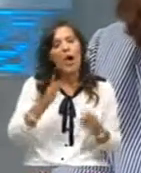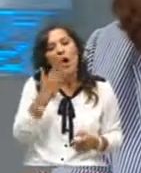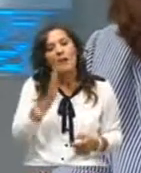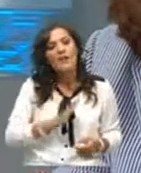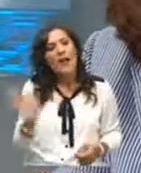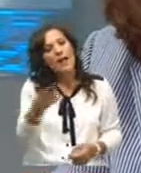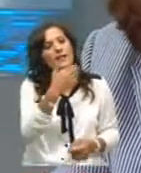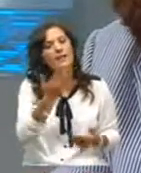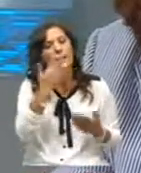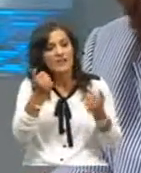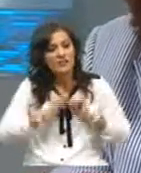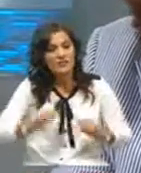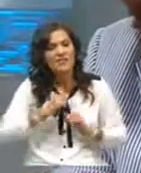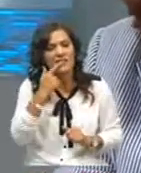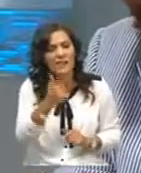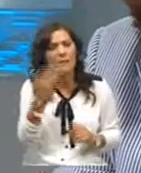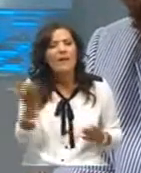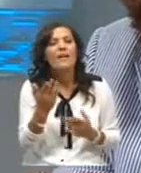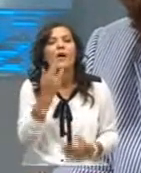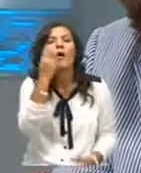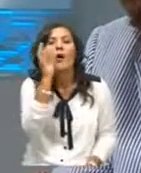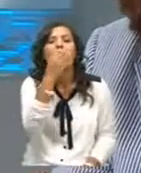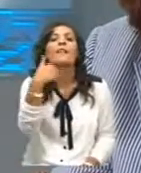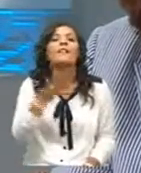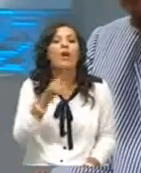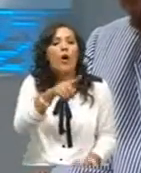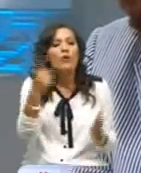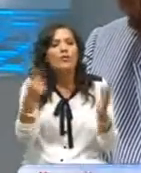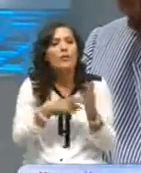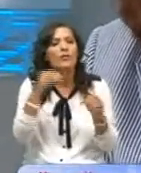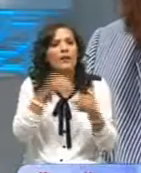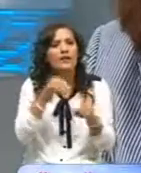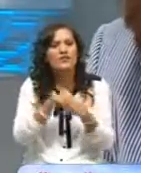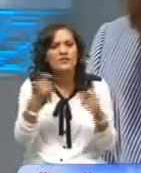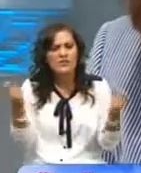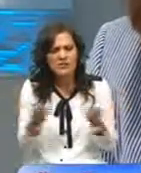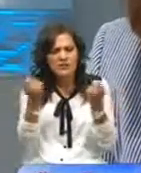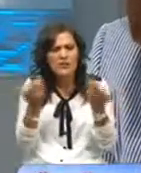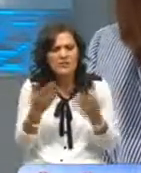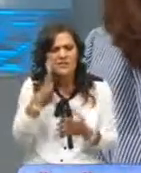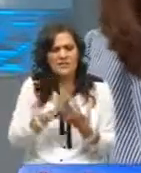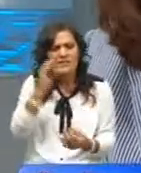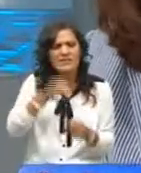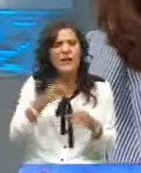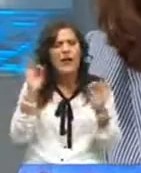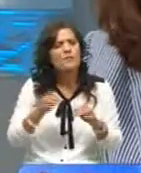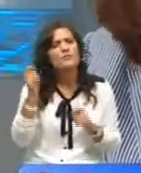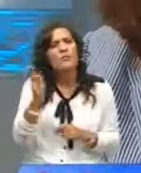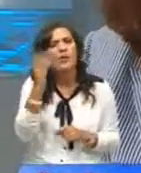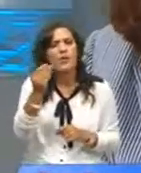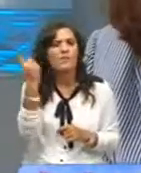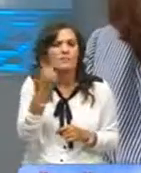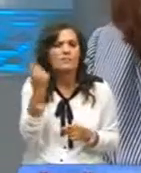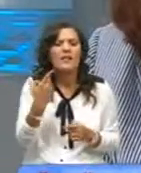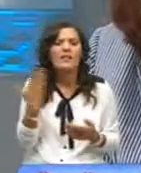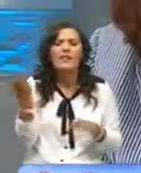öğrenci Hadi git dersine çalıştık demek çok kolay değil doğru O noktada Hani çalışmak aslında insan için hep zor olan bir